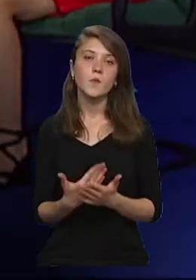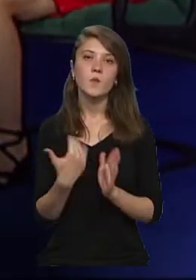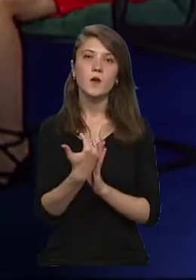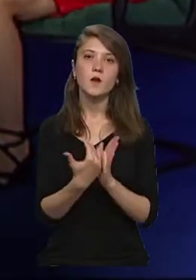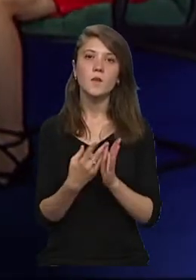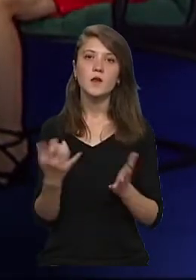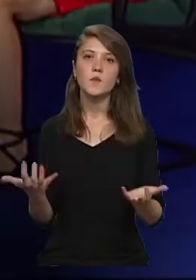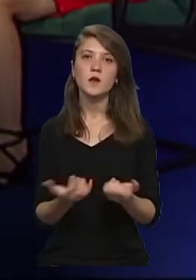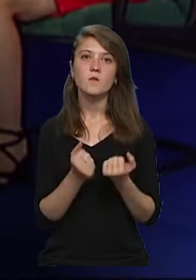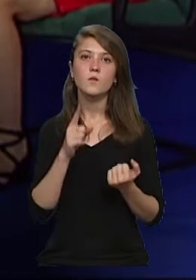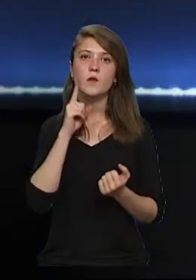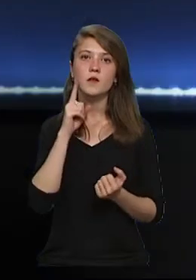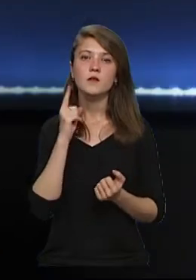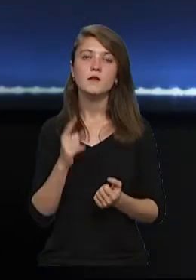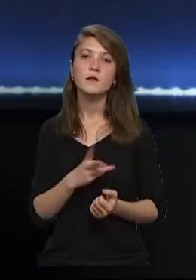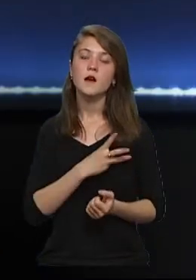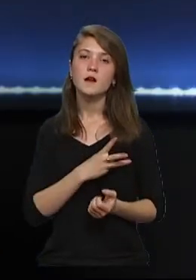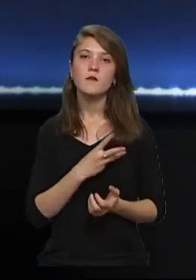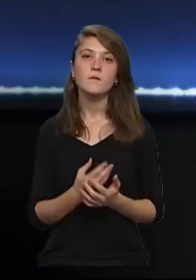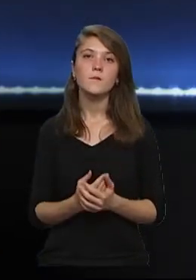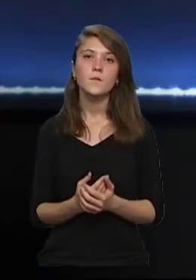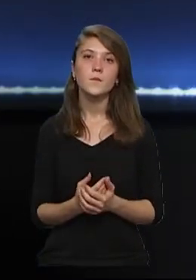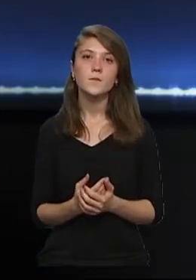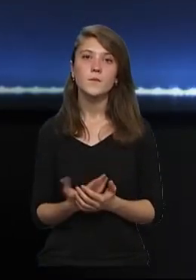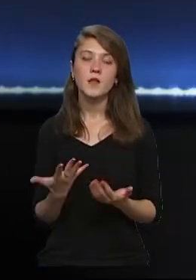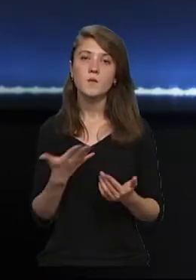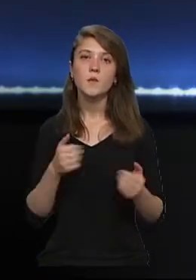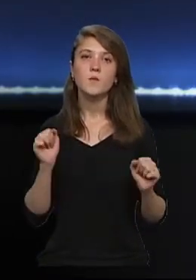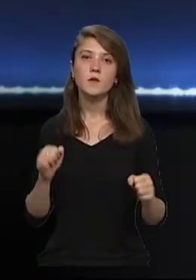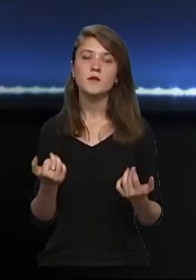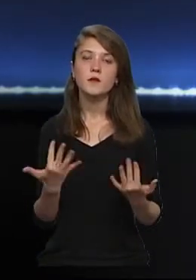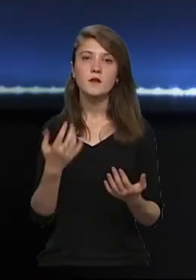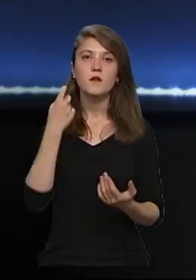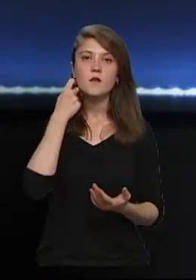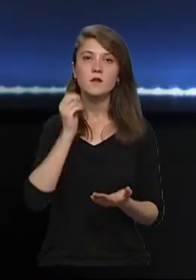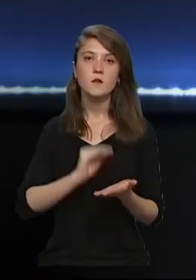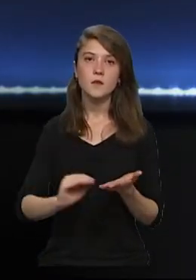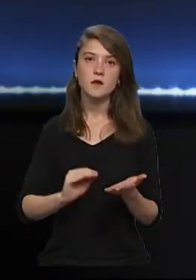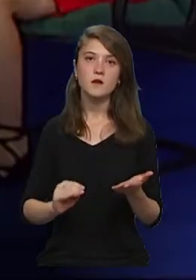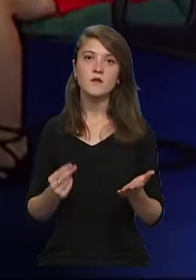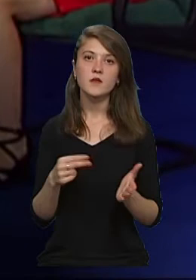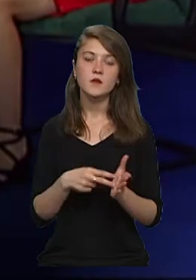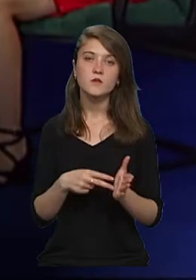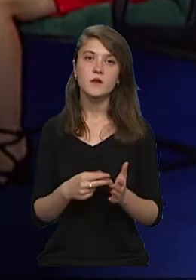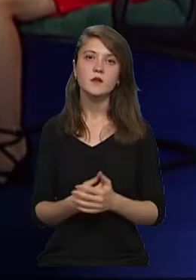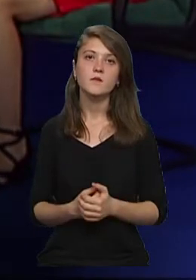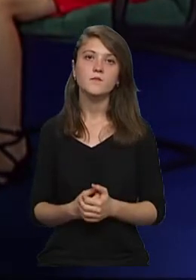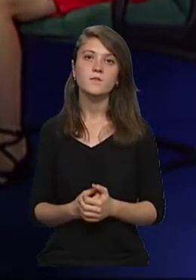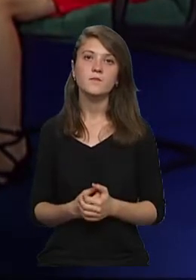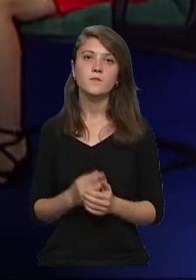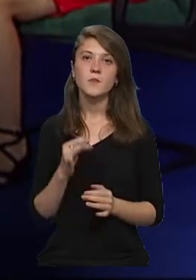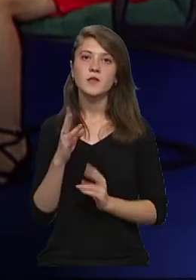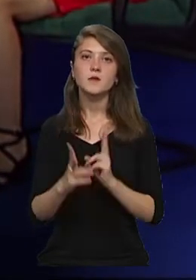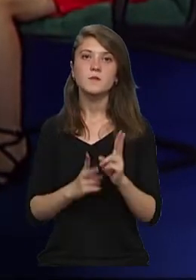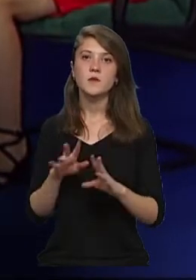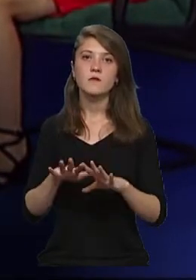на підтримку молодіжних ініціатив, і де ми можемо на декілька років прописати фінансування. При зміні